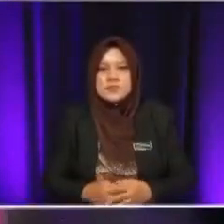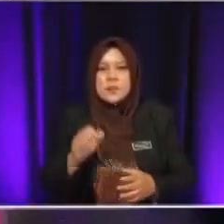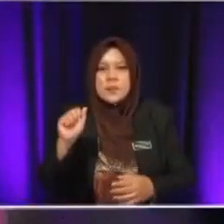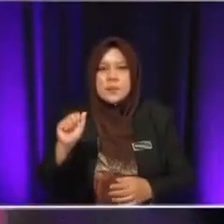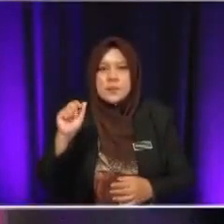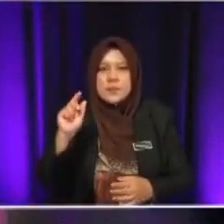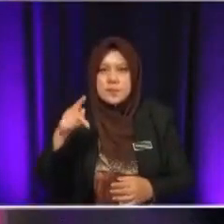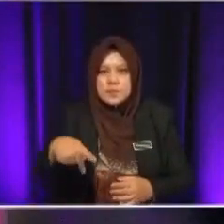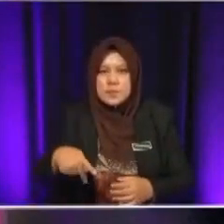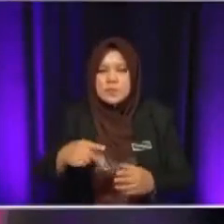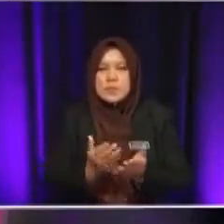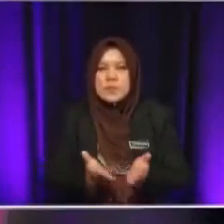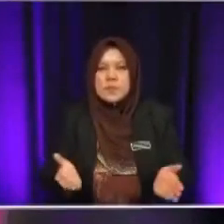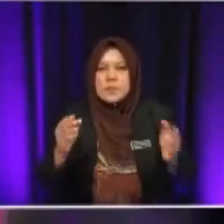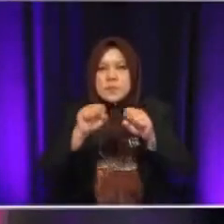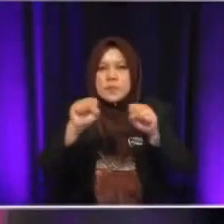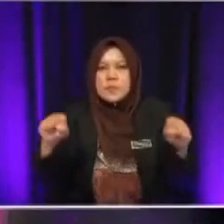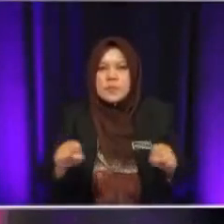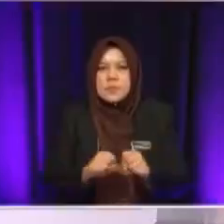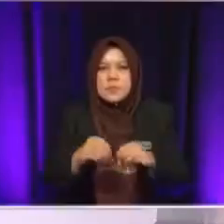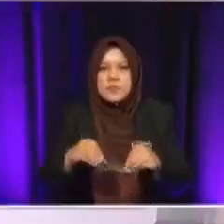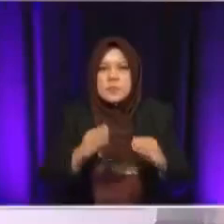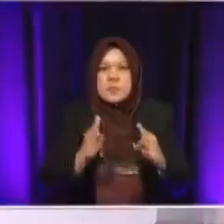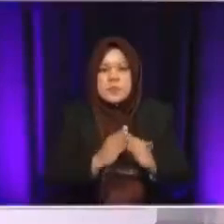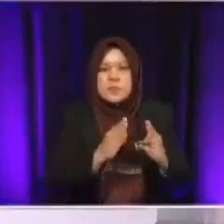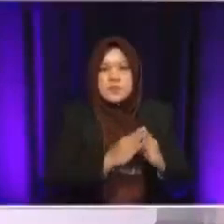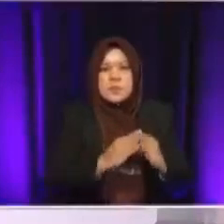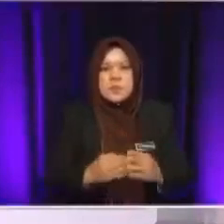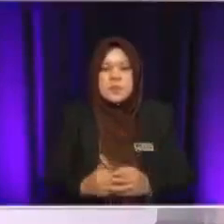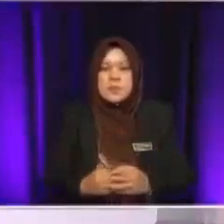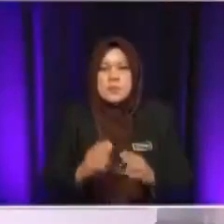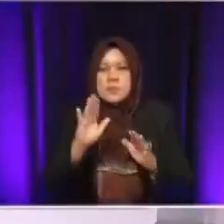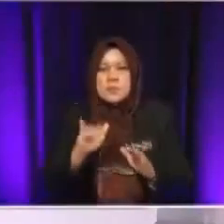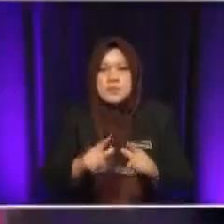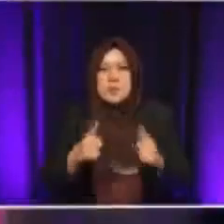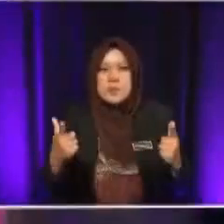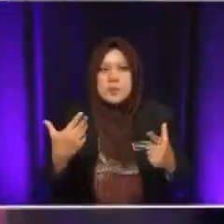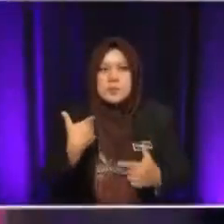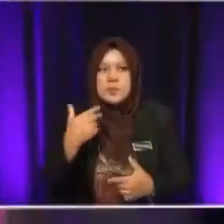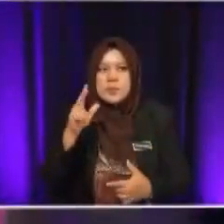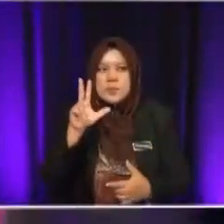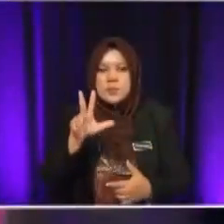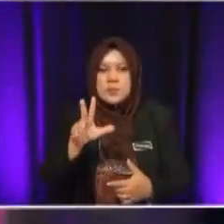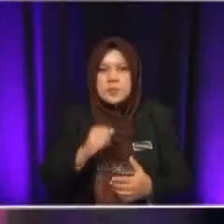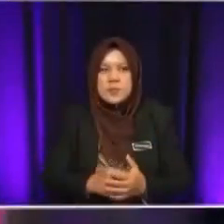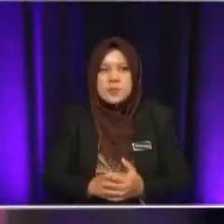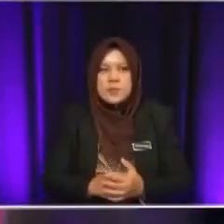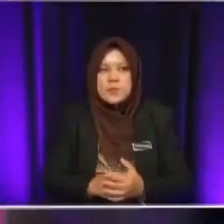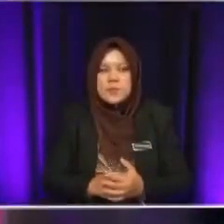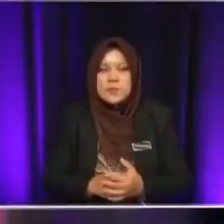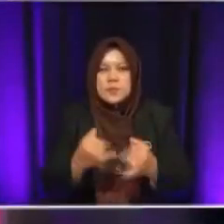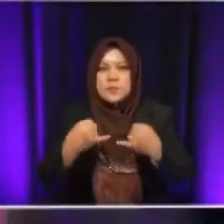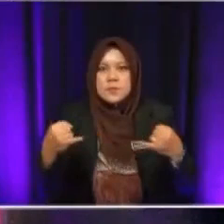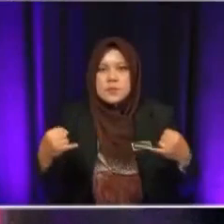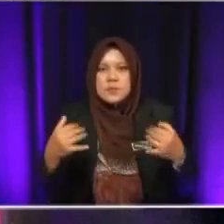salah satu sistem takungan di bawah pertanian bandar. Okey, nak kenal sistem takungan yang lain, kita ada tiga kat sini sebenarnya Mira. Okey, so jenis